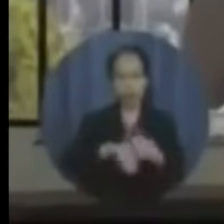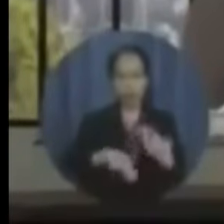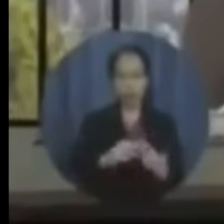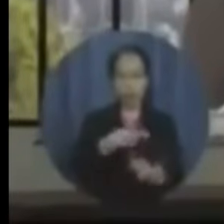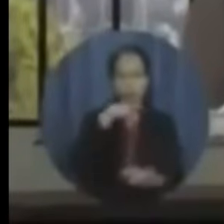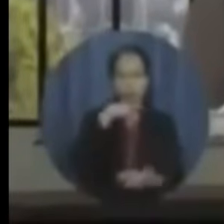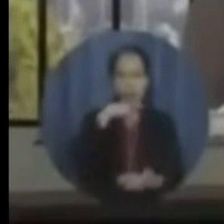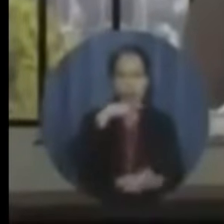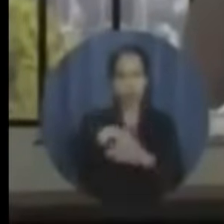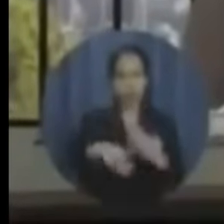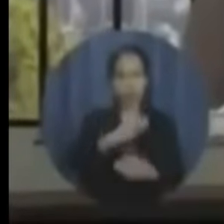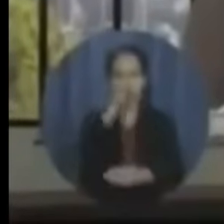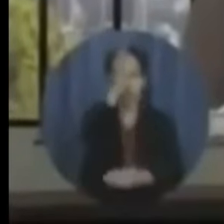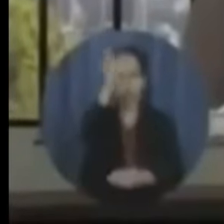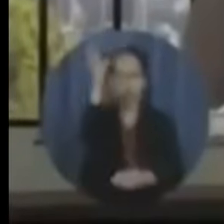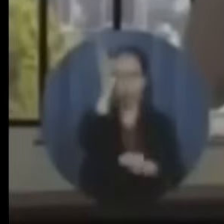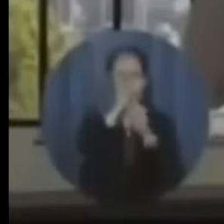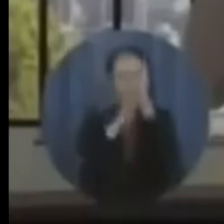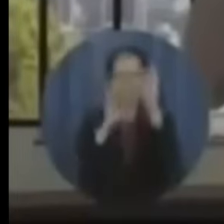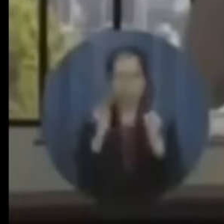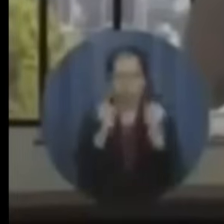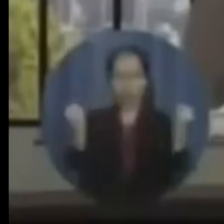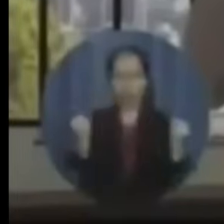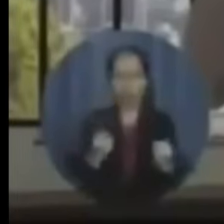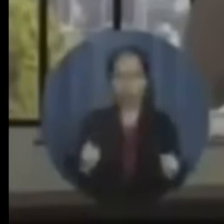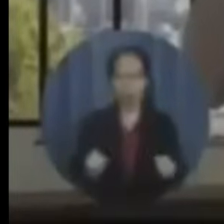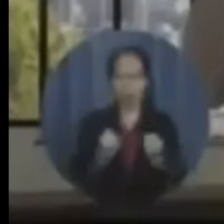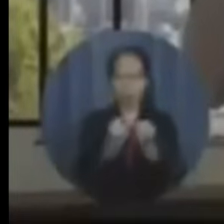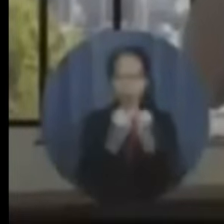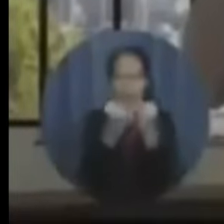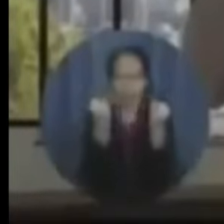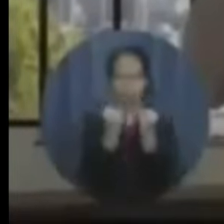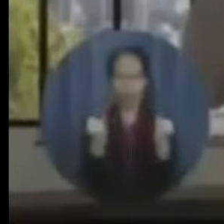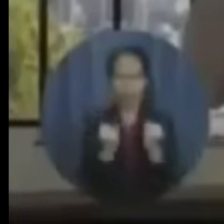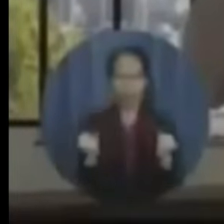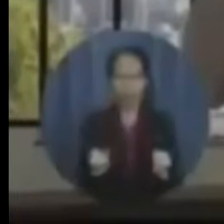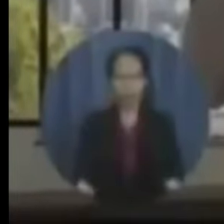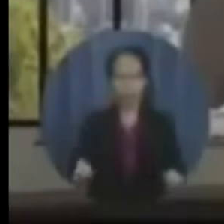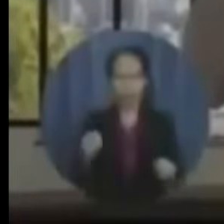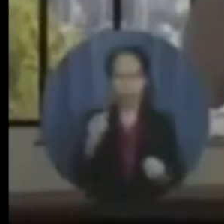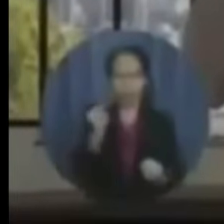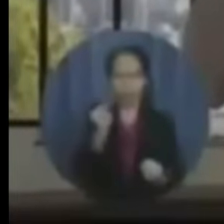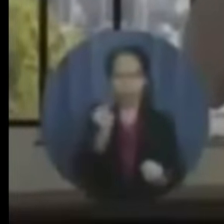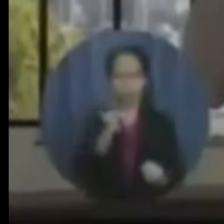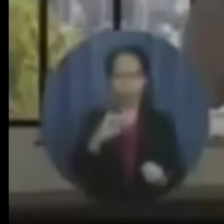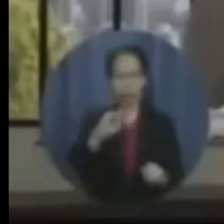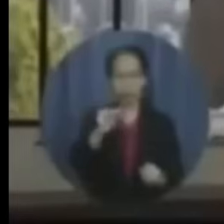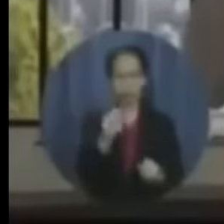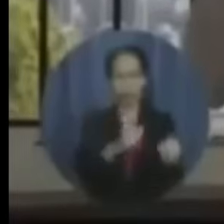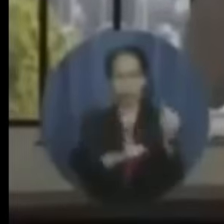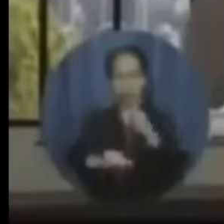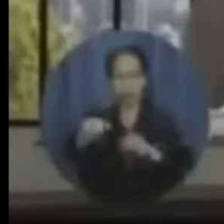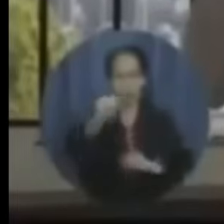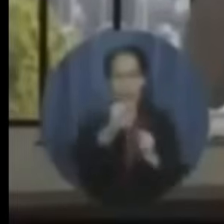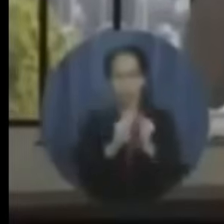eh, lalabas kung pagluhod mo ron, lalabas an act of Antichrist eh. Act against Christ.